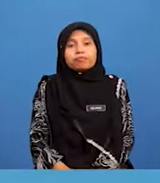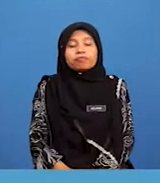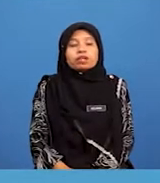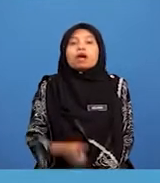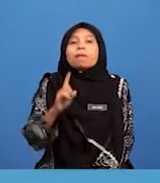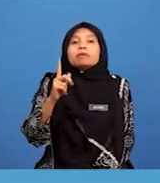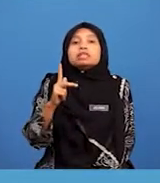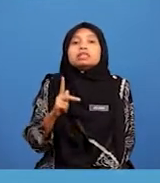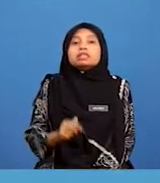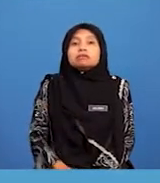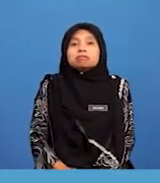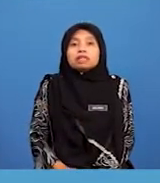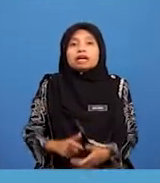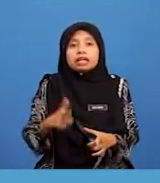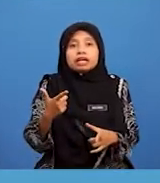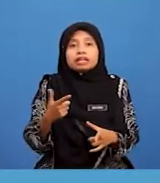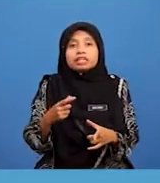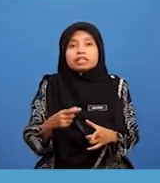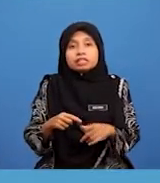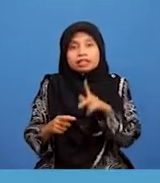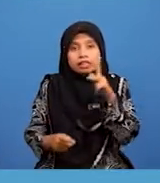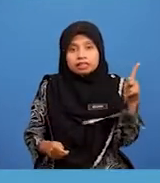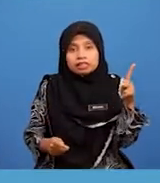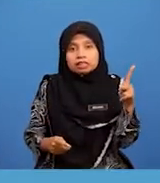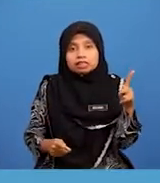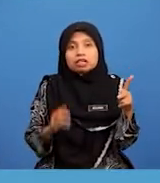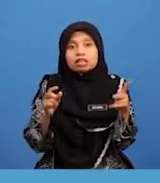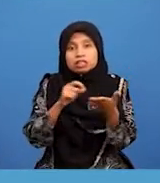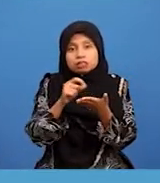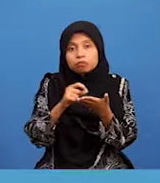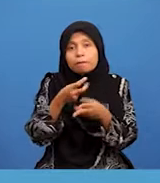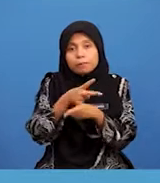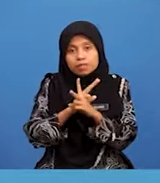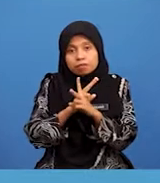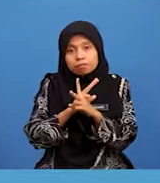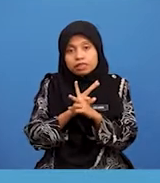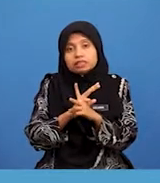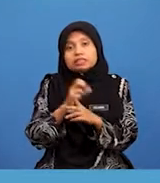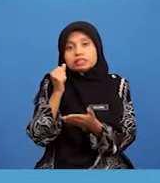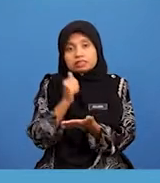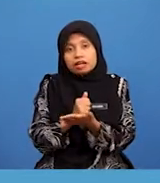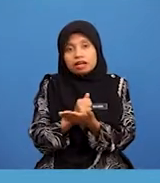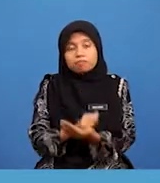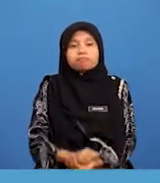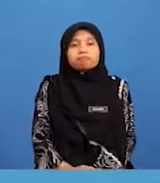Manakala catatan di bahagian kredit pula akan direkod dengan butiran pinjaman sara.